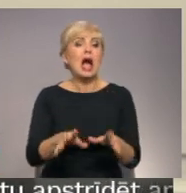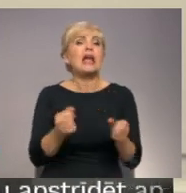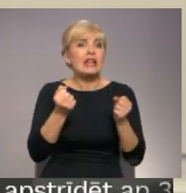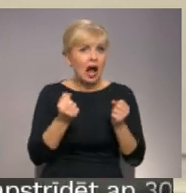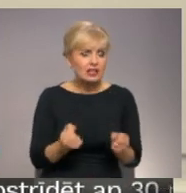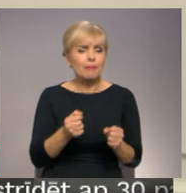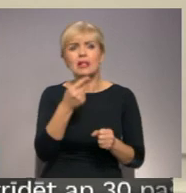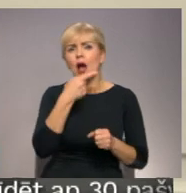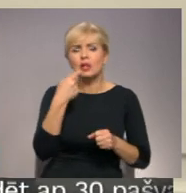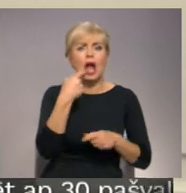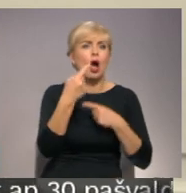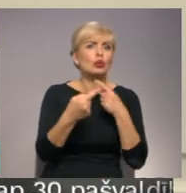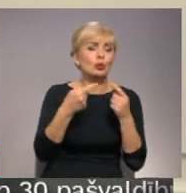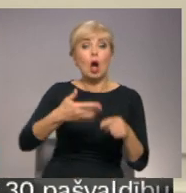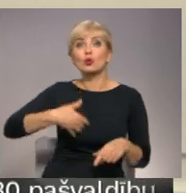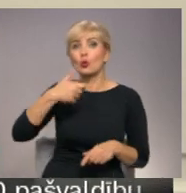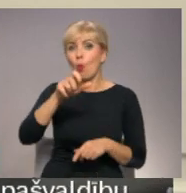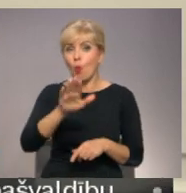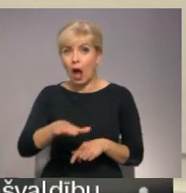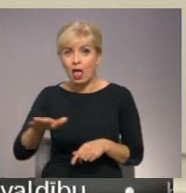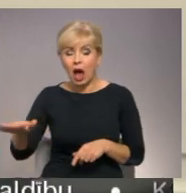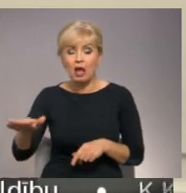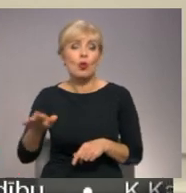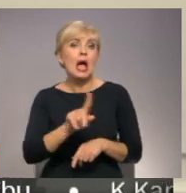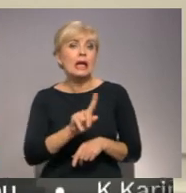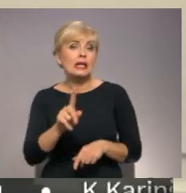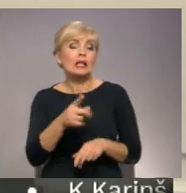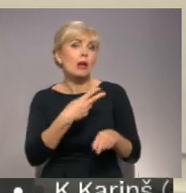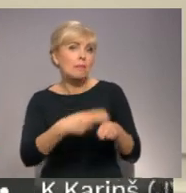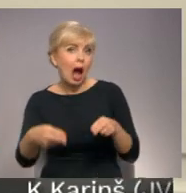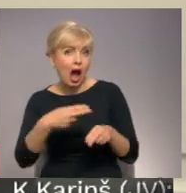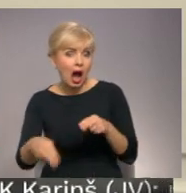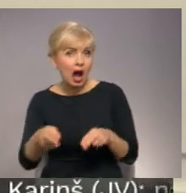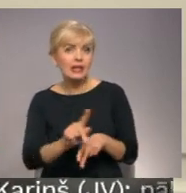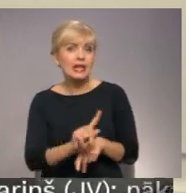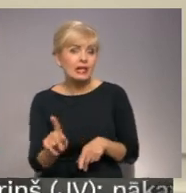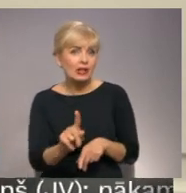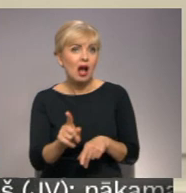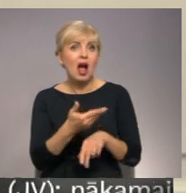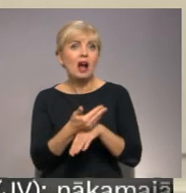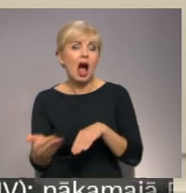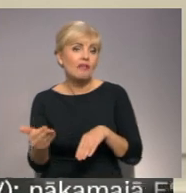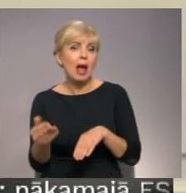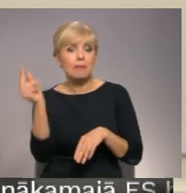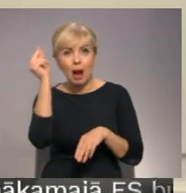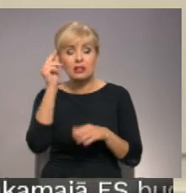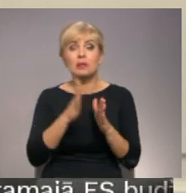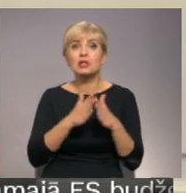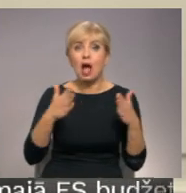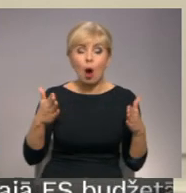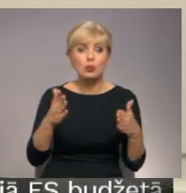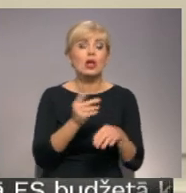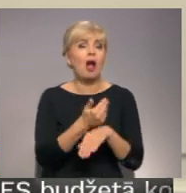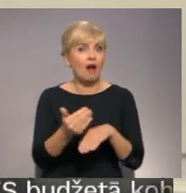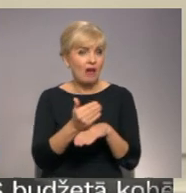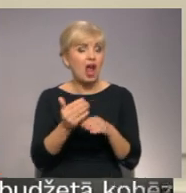runa par to tikai, ka skolēni, kuri ir pāri, kuriem nodara pāri, ka viņi kavē mācības daudz, arī kavējiem mums ir